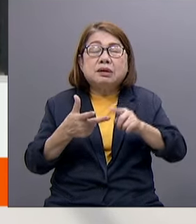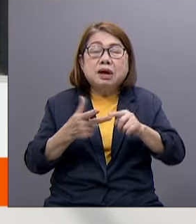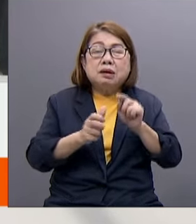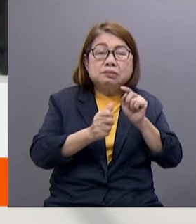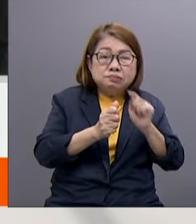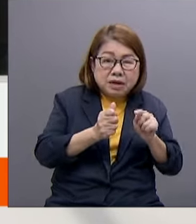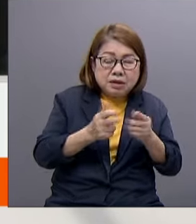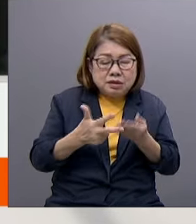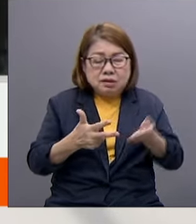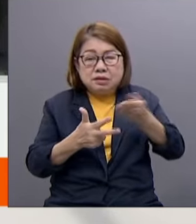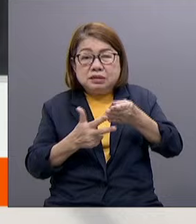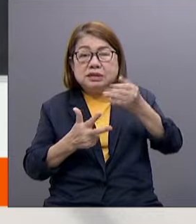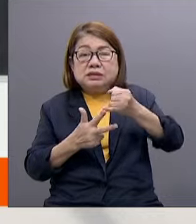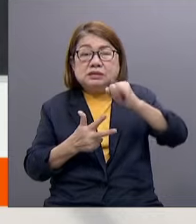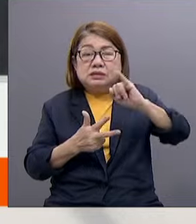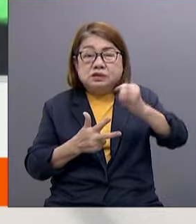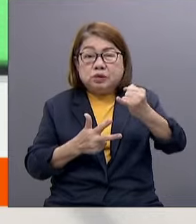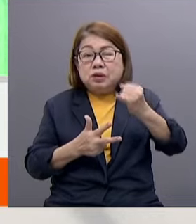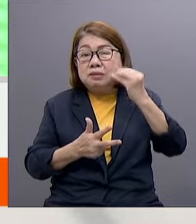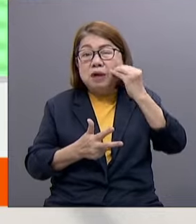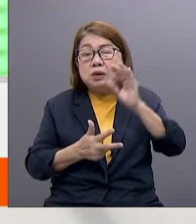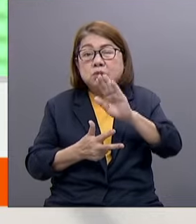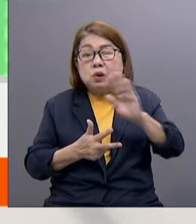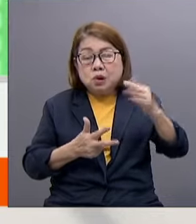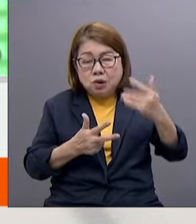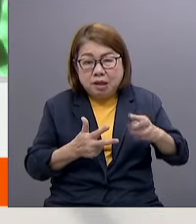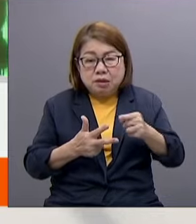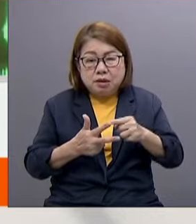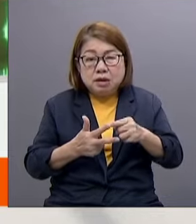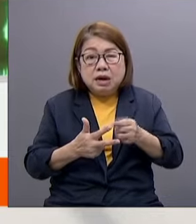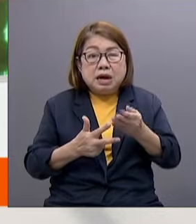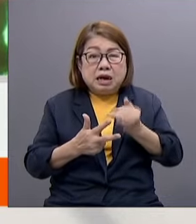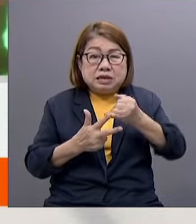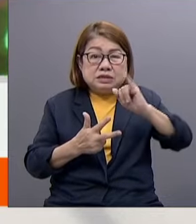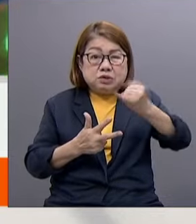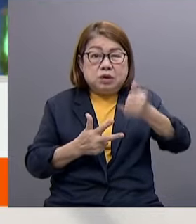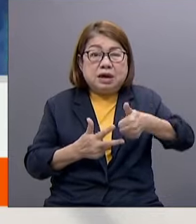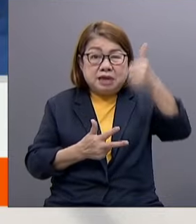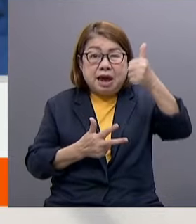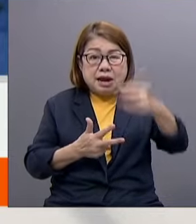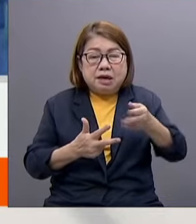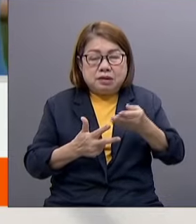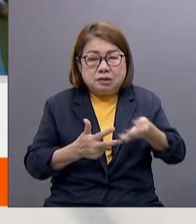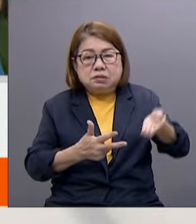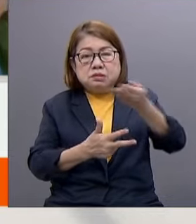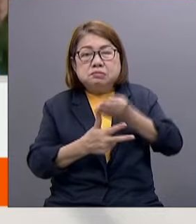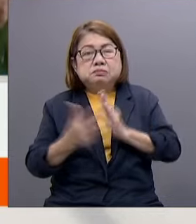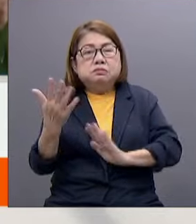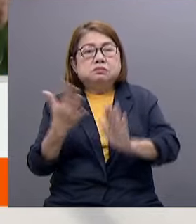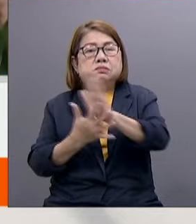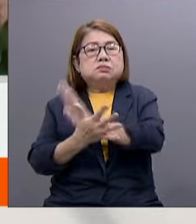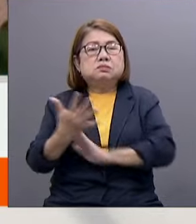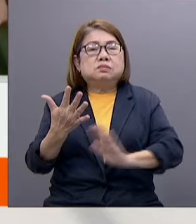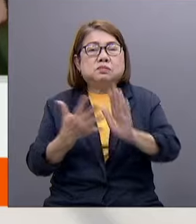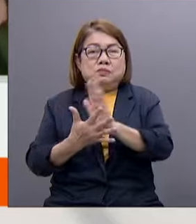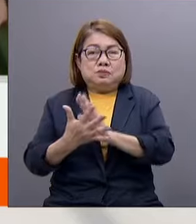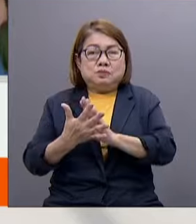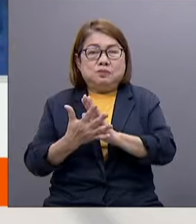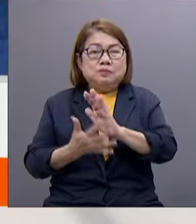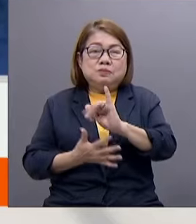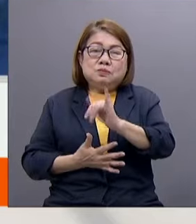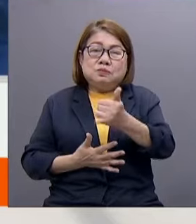ในจังหวัดบ้านเกิดของเขาและเขาสามารถที่จะผ่านเข้ามาได้เนี่ยก็อาจจะทำให้สิ่งที่